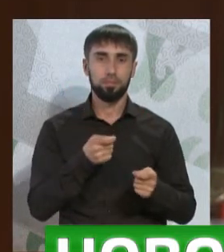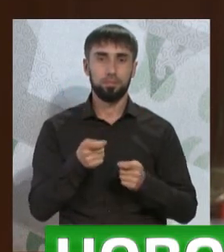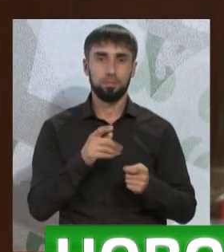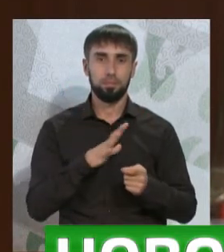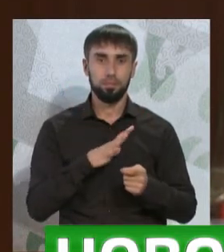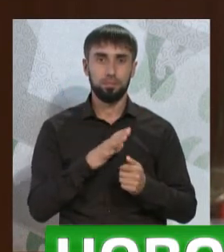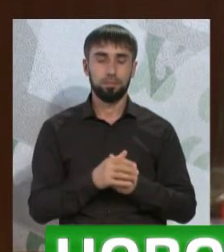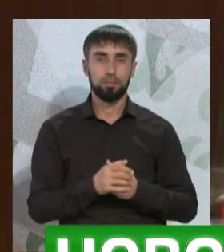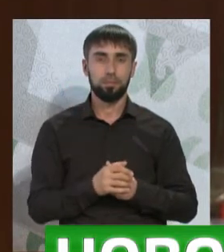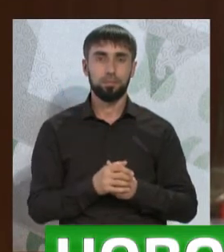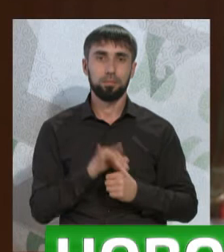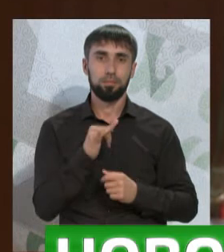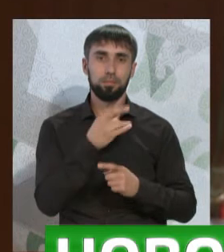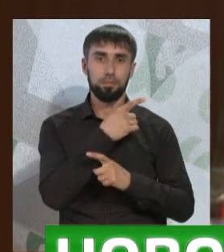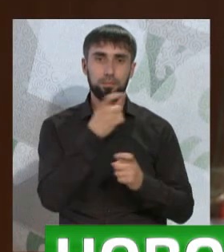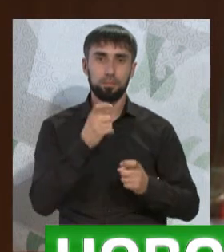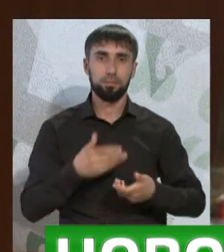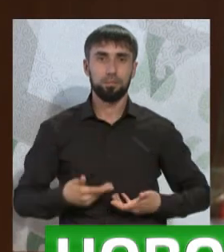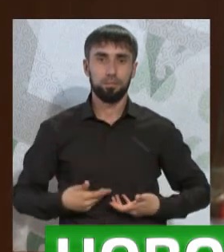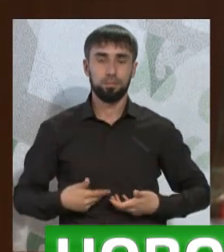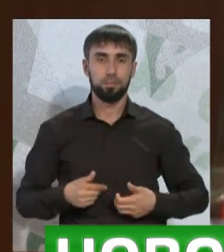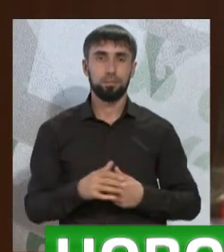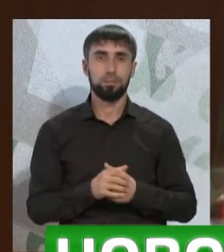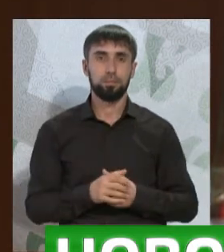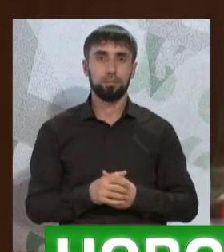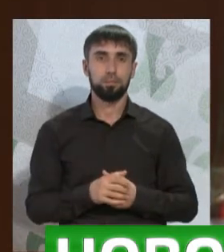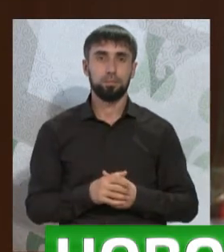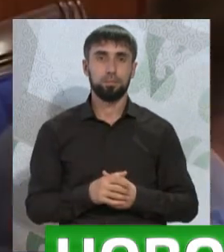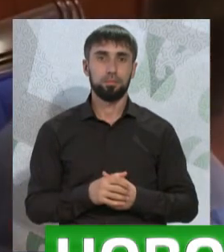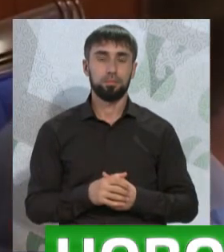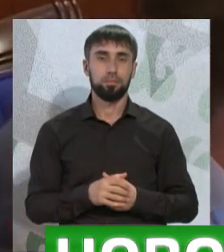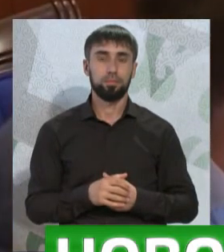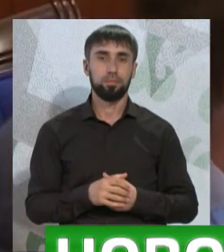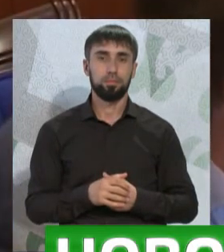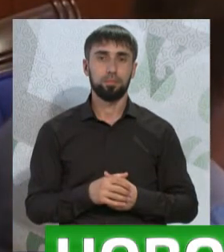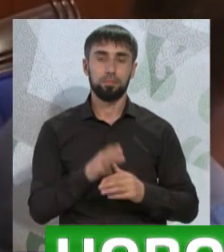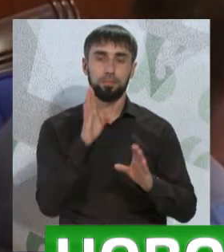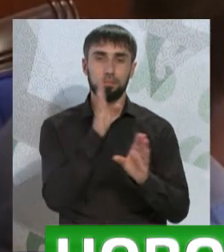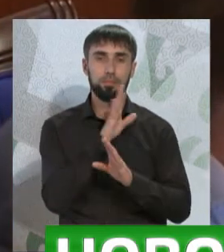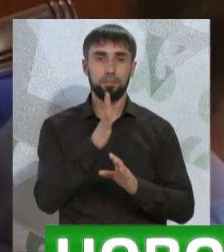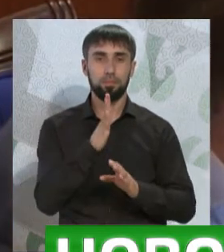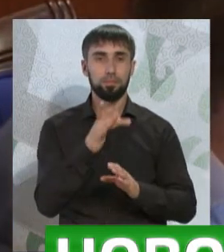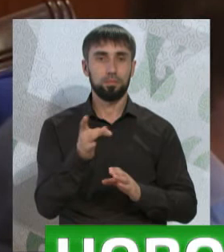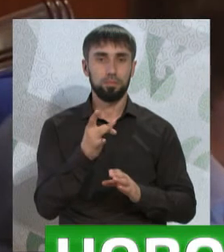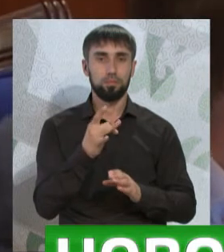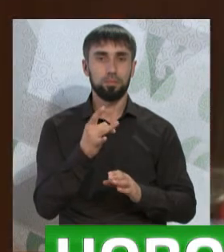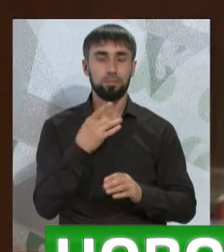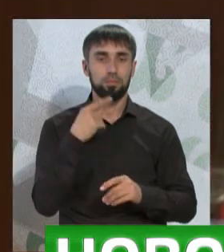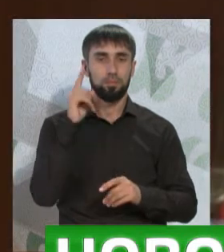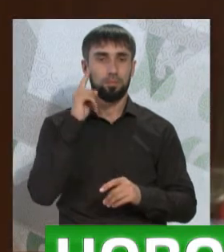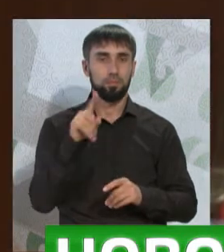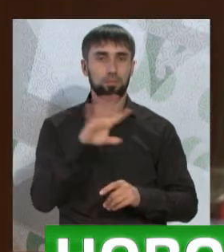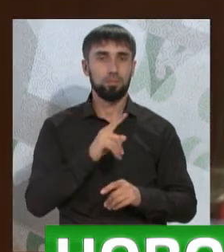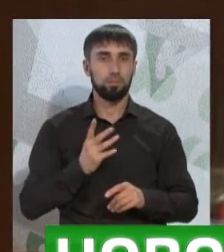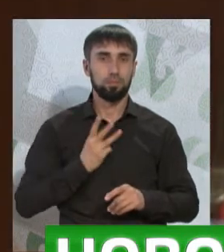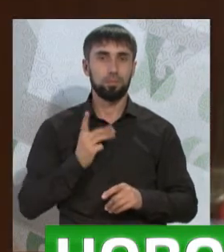органов и обращением к жителям. Все-таки, ну, это так же, как с мусором. Экология в республике оставляет желать лучшего даже тот факт,